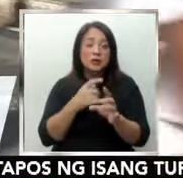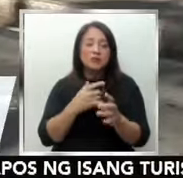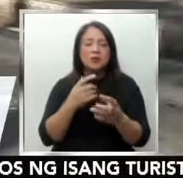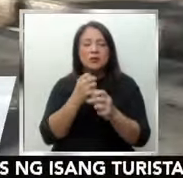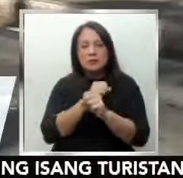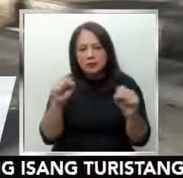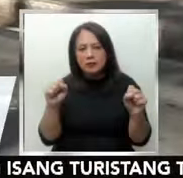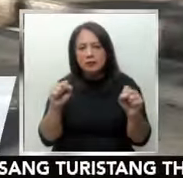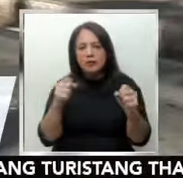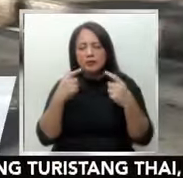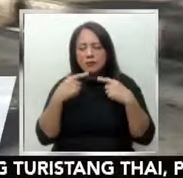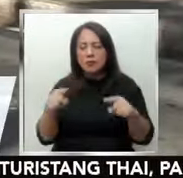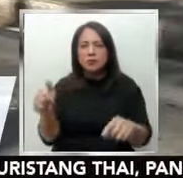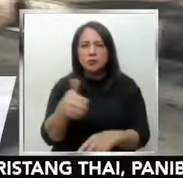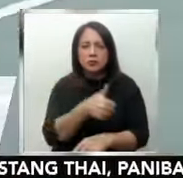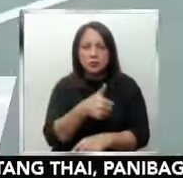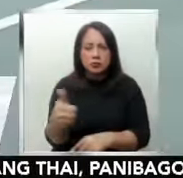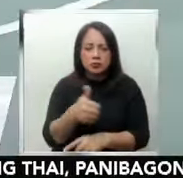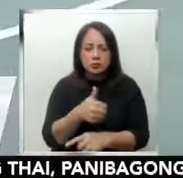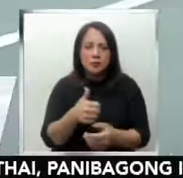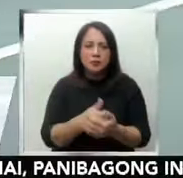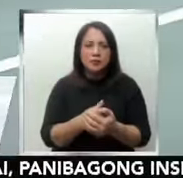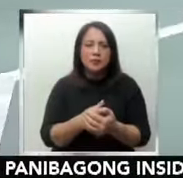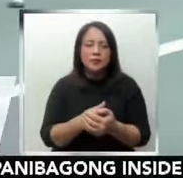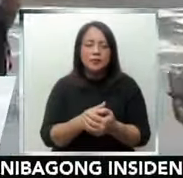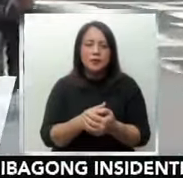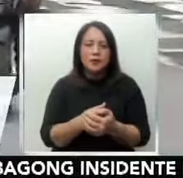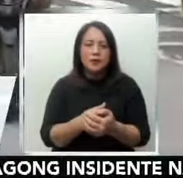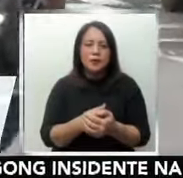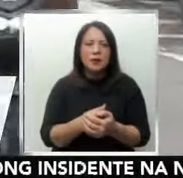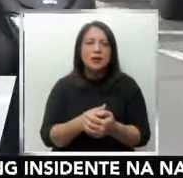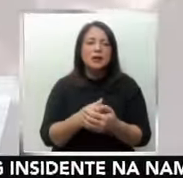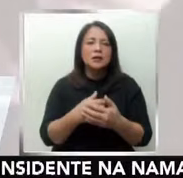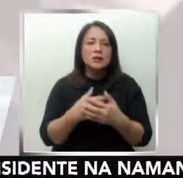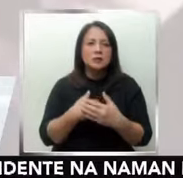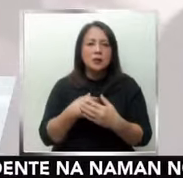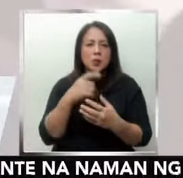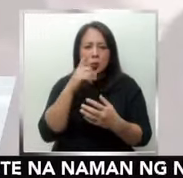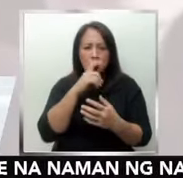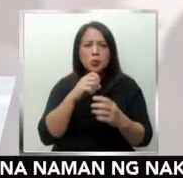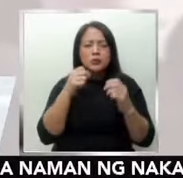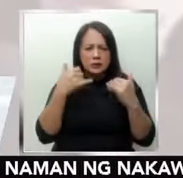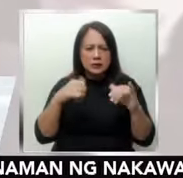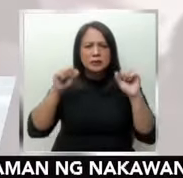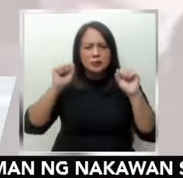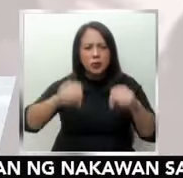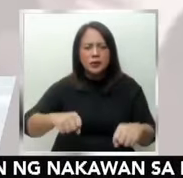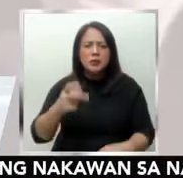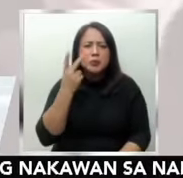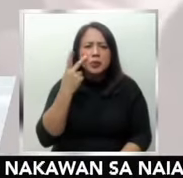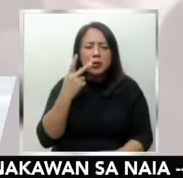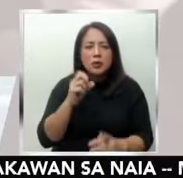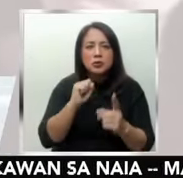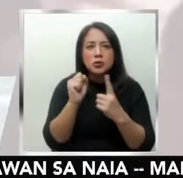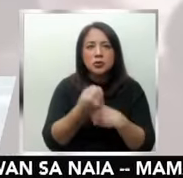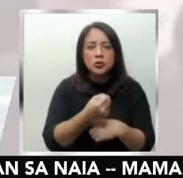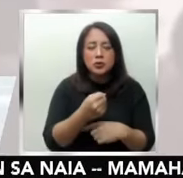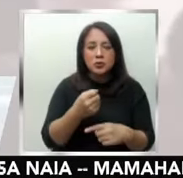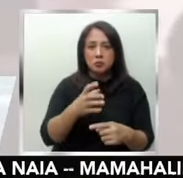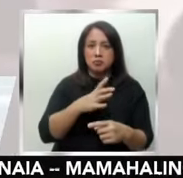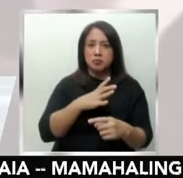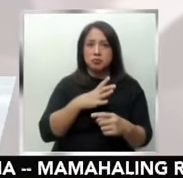bagay na yan may ipinunto Ang pangulo May luma naman na pwede pang gamitin tignan natin yung kison eung maganda magalaga yung